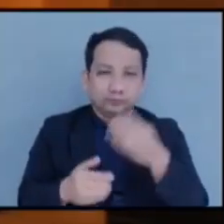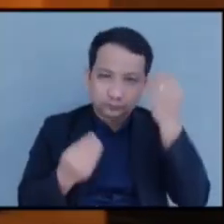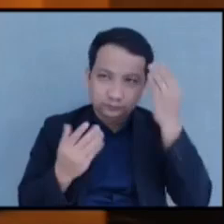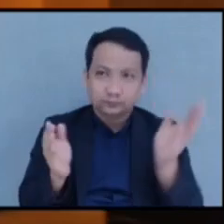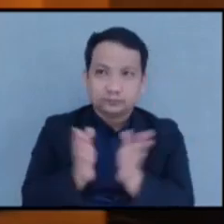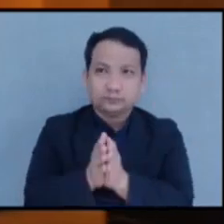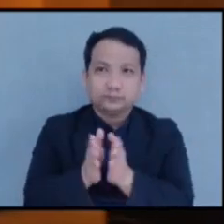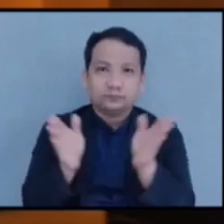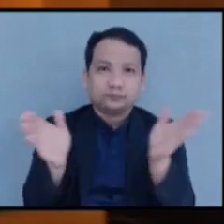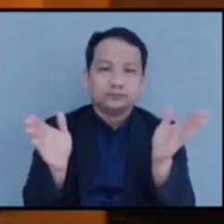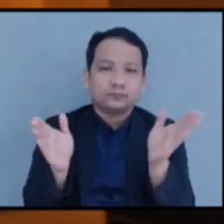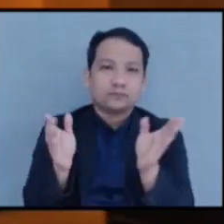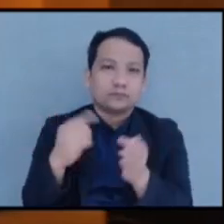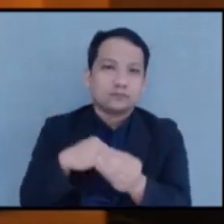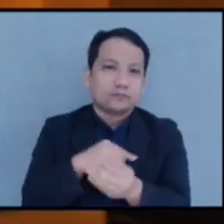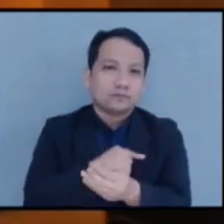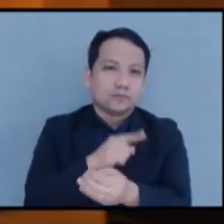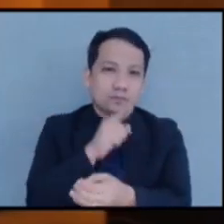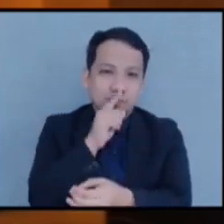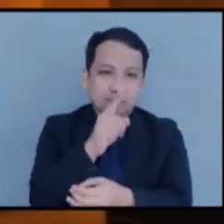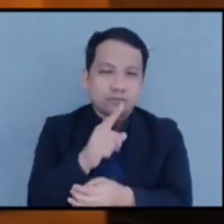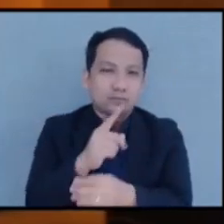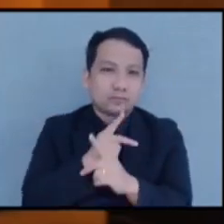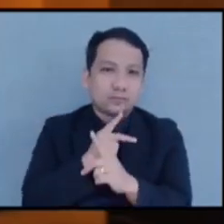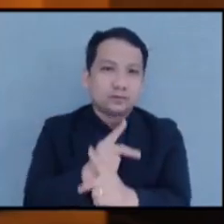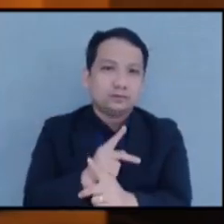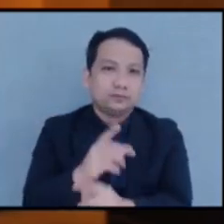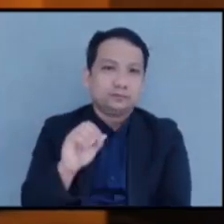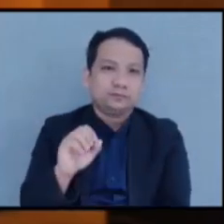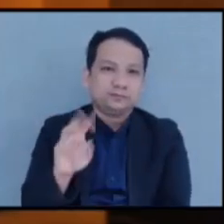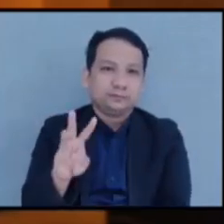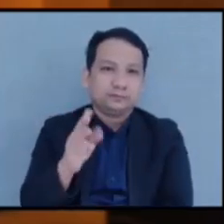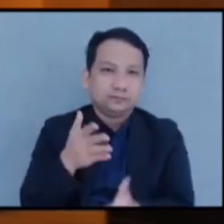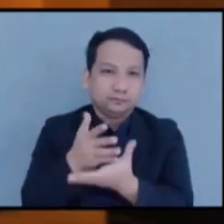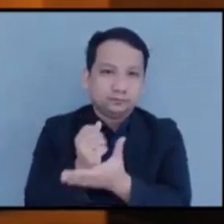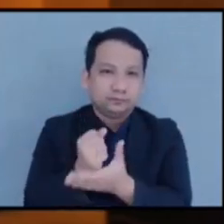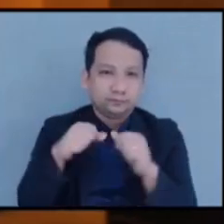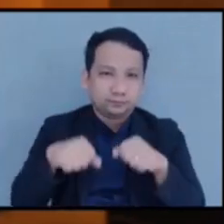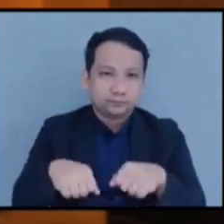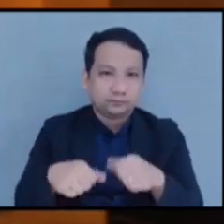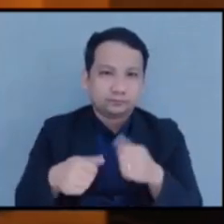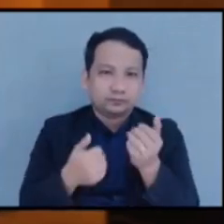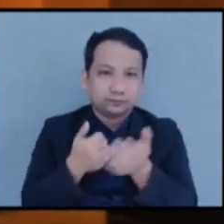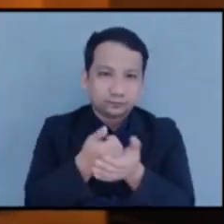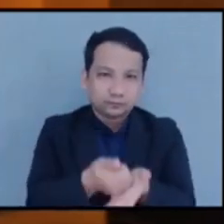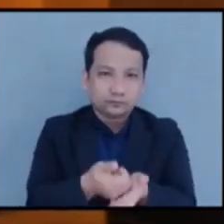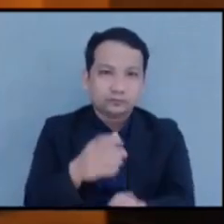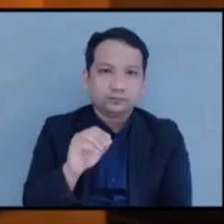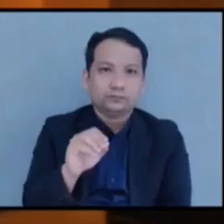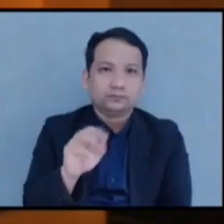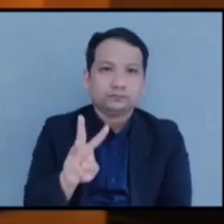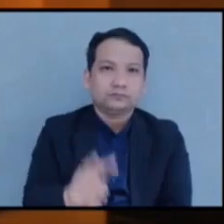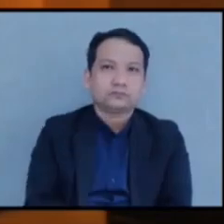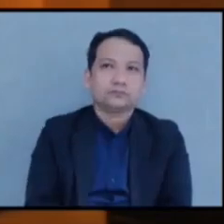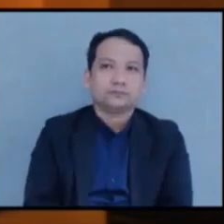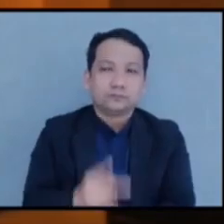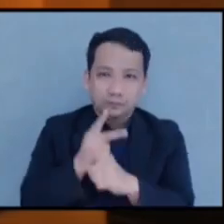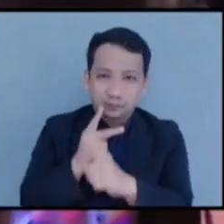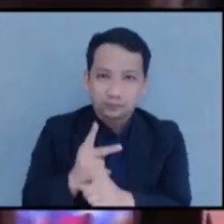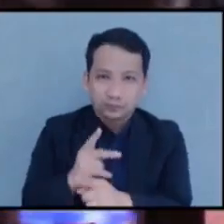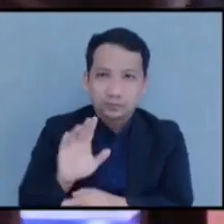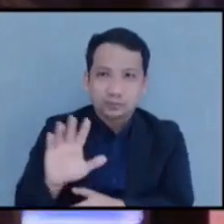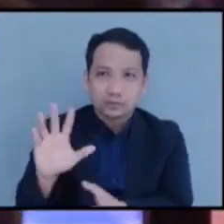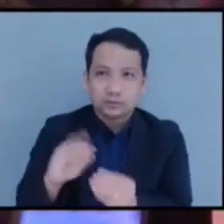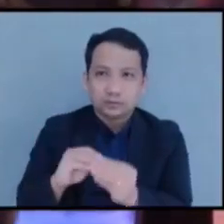strategy, aside from protecting OFW rights, we're here also to help OFWs protect their income and let it